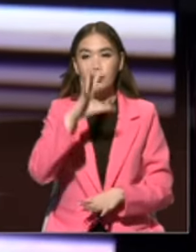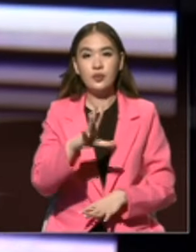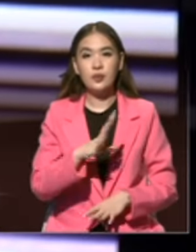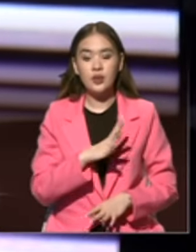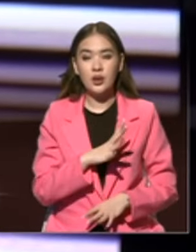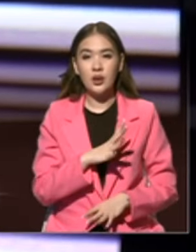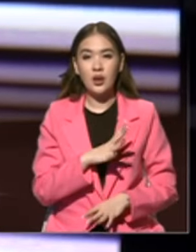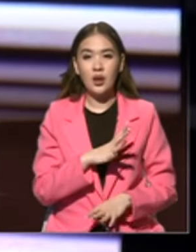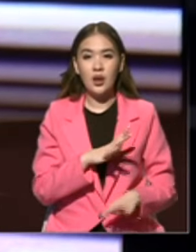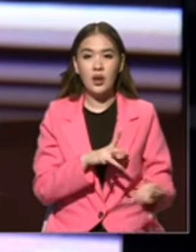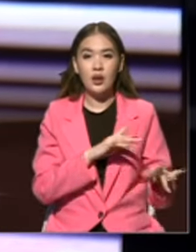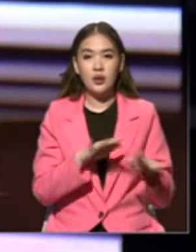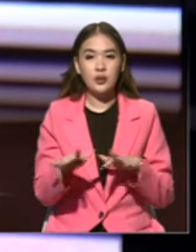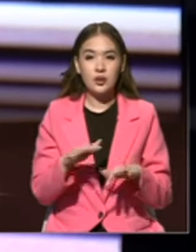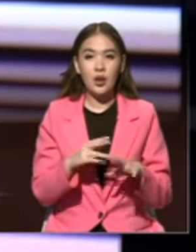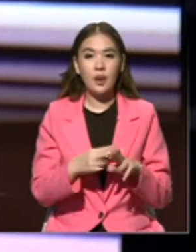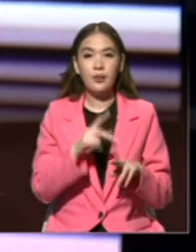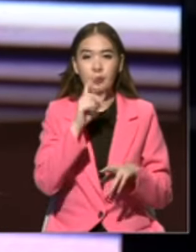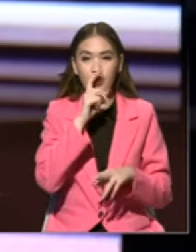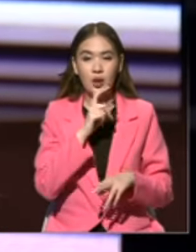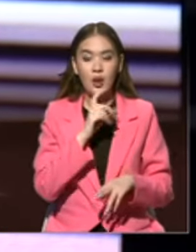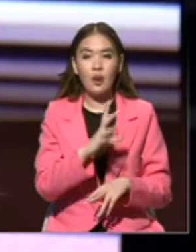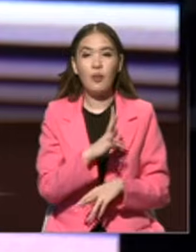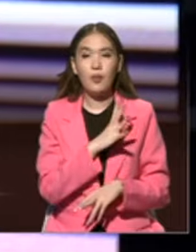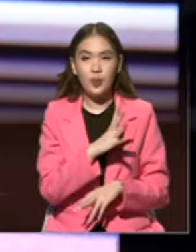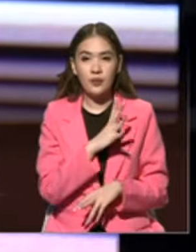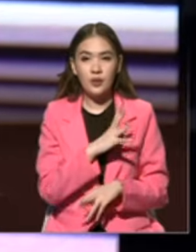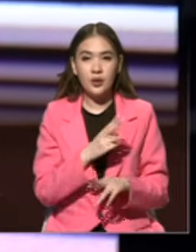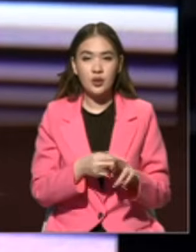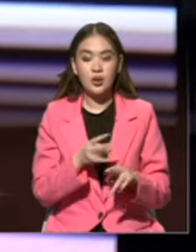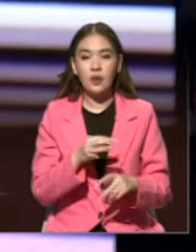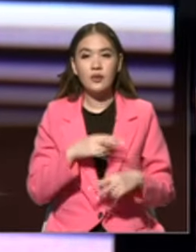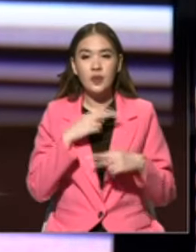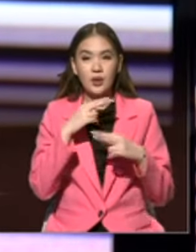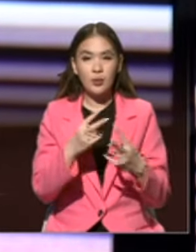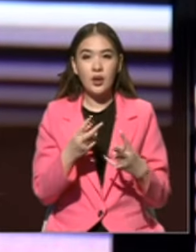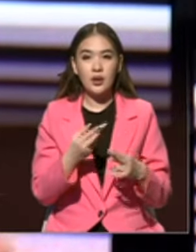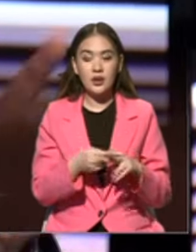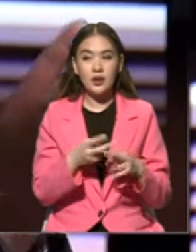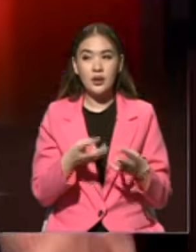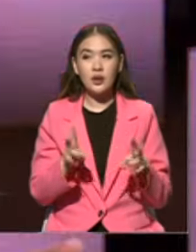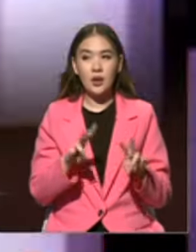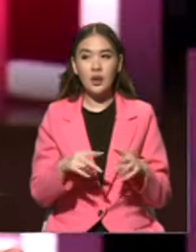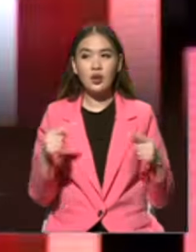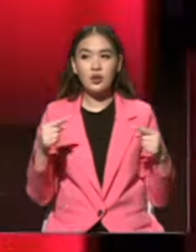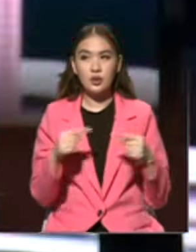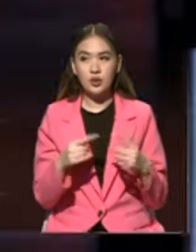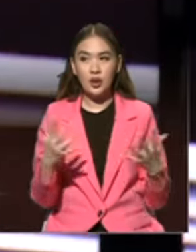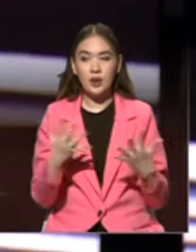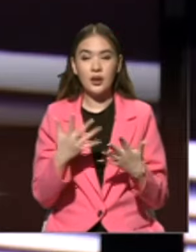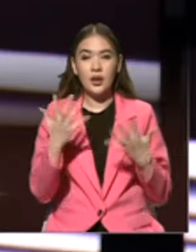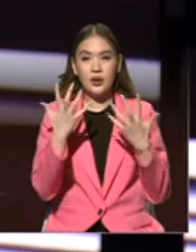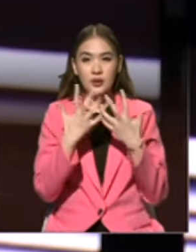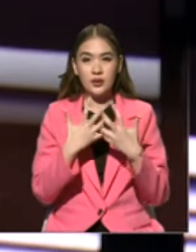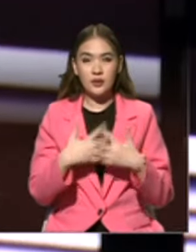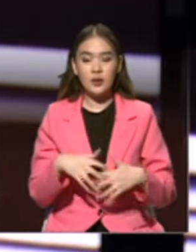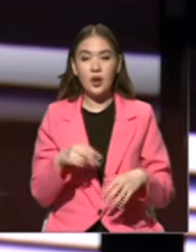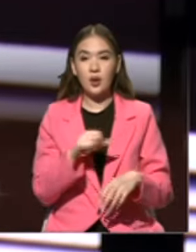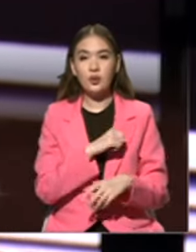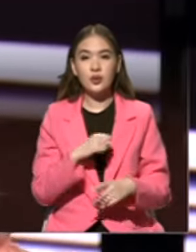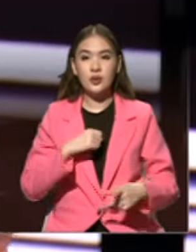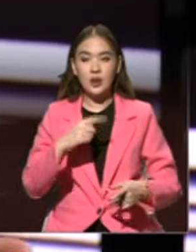бір келеңсіз жағдай осындай түсінбеушілік болуы мүмкін. Бірақ біз оған мән бермеуіміз керек. Нақты қандай цифр екен, бұл өзі